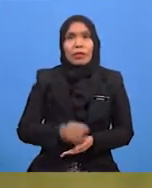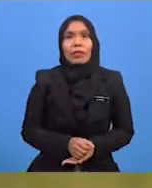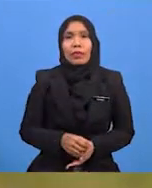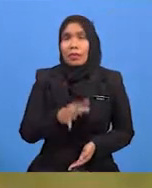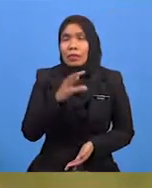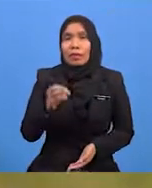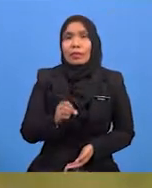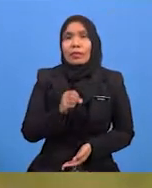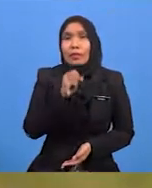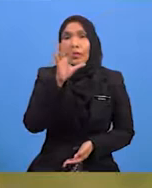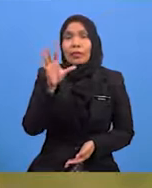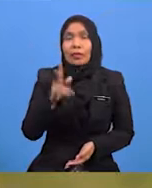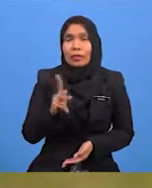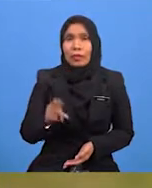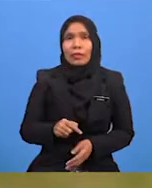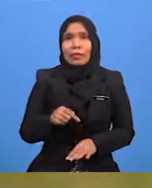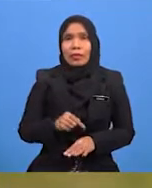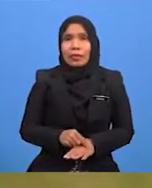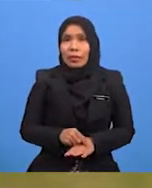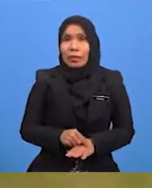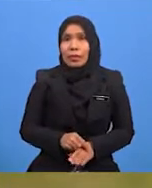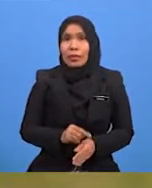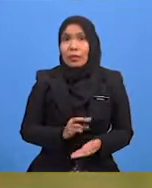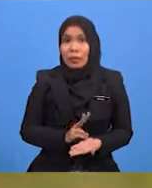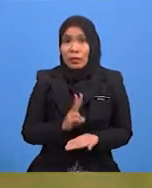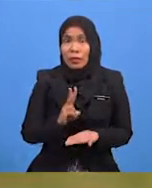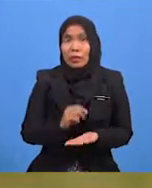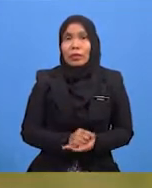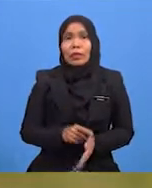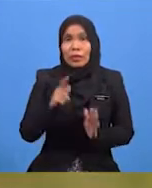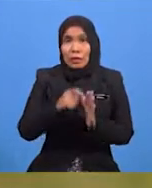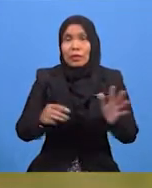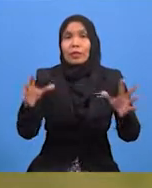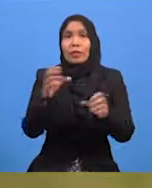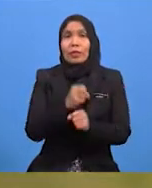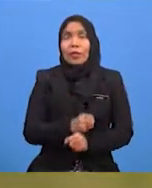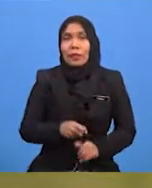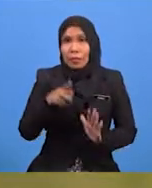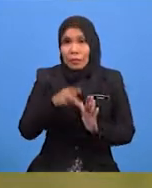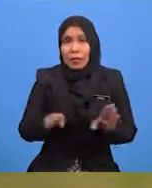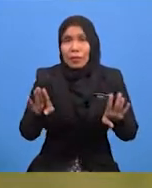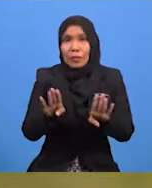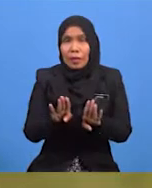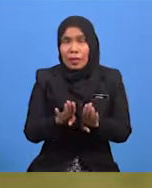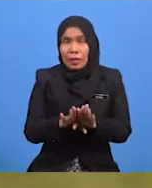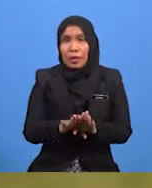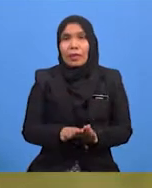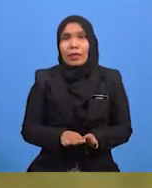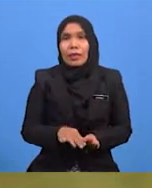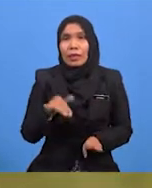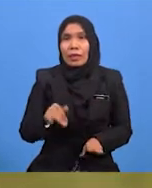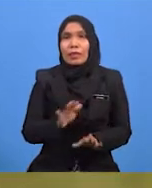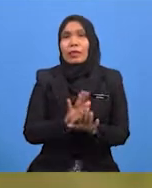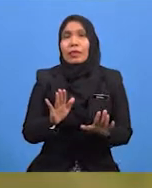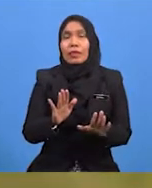menyatakan bahawa di Menara Gading juga terdapat pelbagai pengaruh negatif